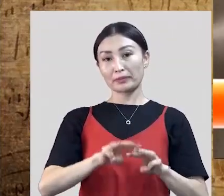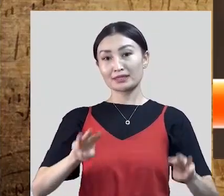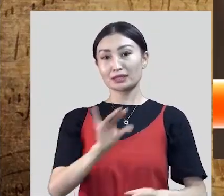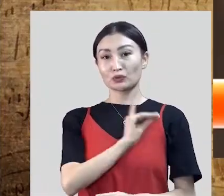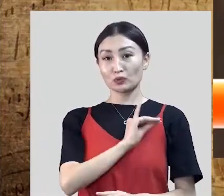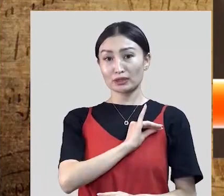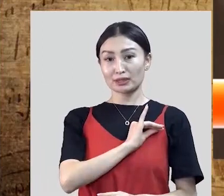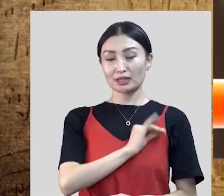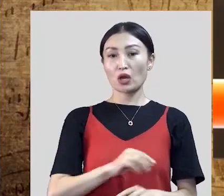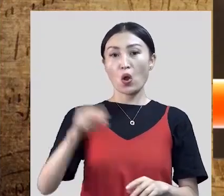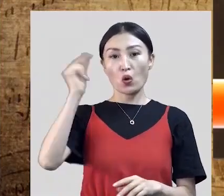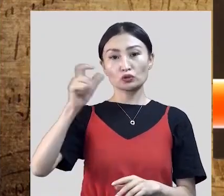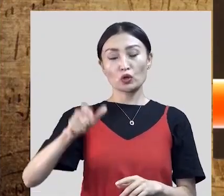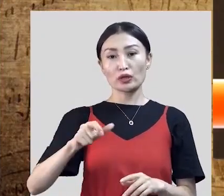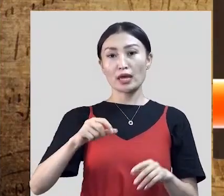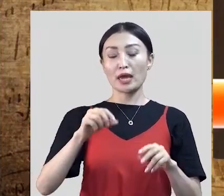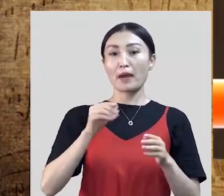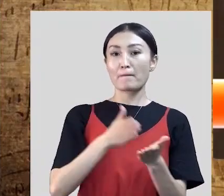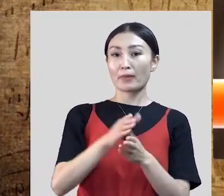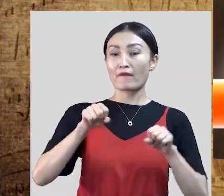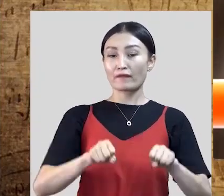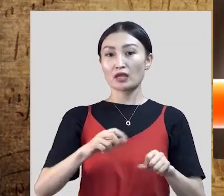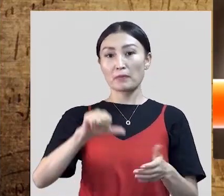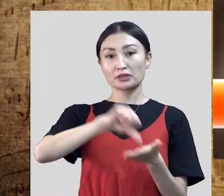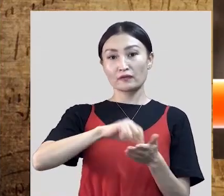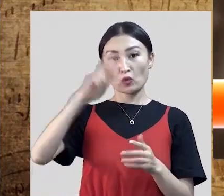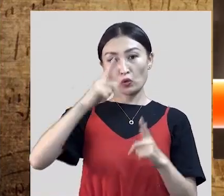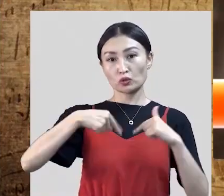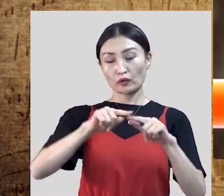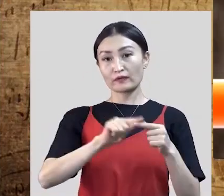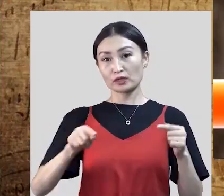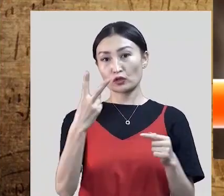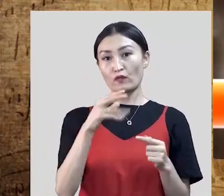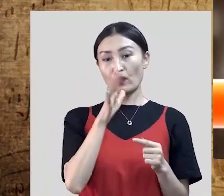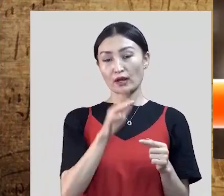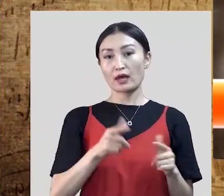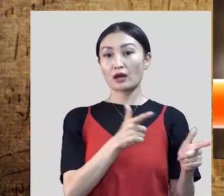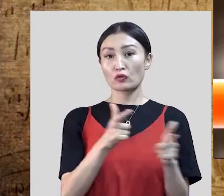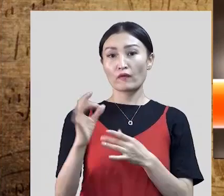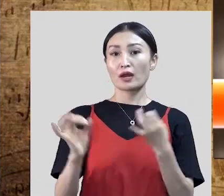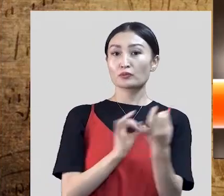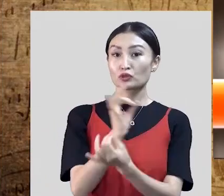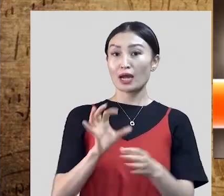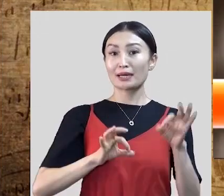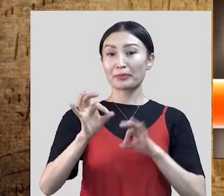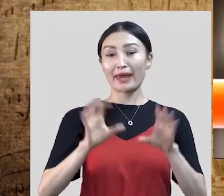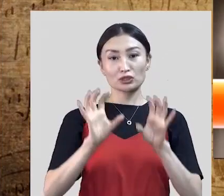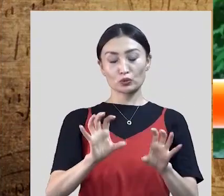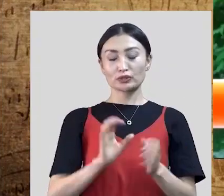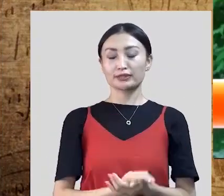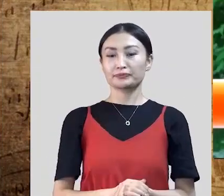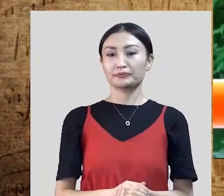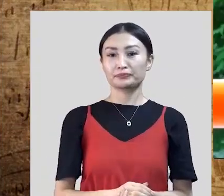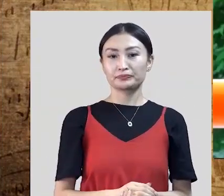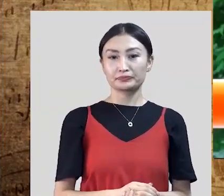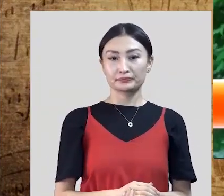Министерства юстиции, ученые-правоведы и представители госорганов. В течение 2 лет они готовили и обсуждали проект Конституции.